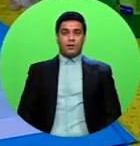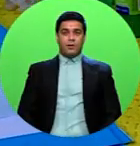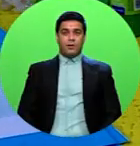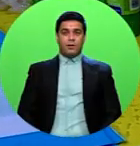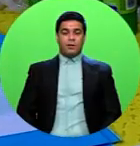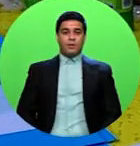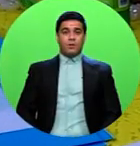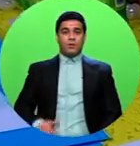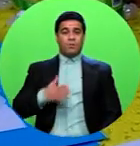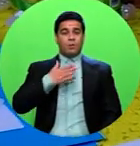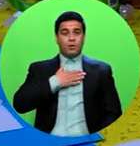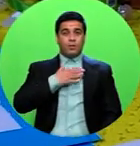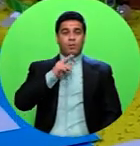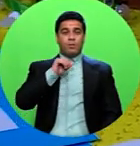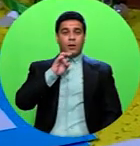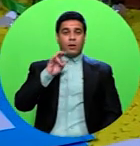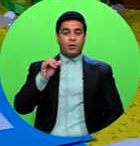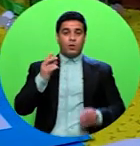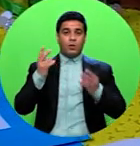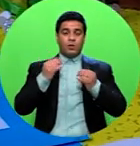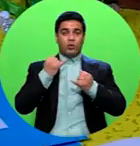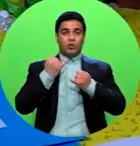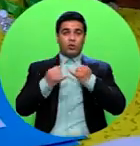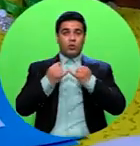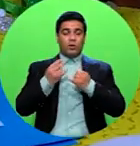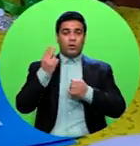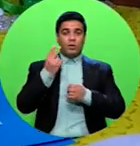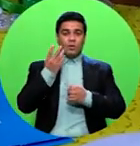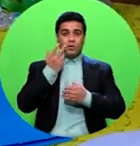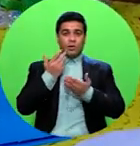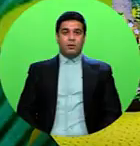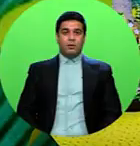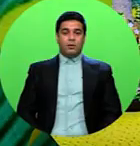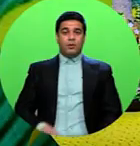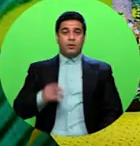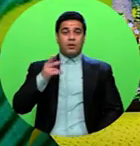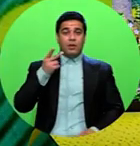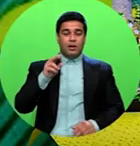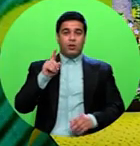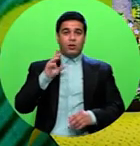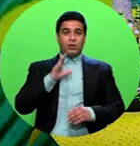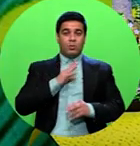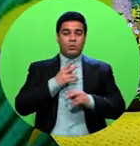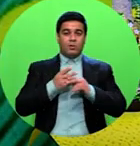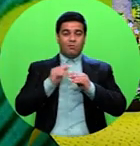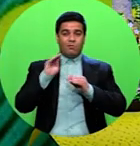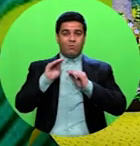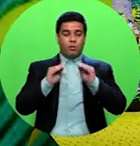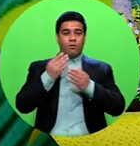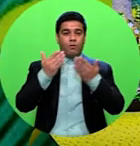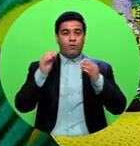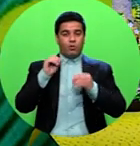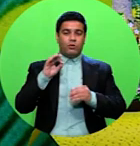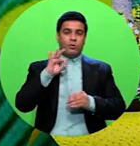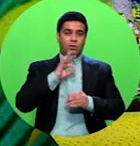Так, в моем панно предполагаются желтые цветы. Для того, чтобы их закрепить, вы можете